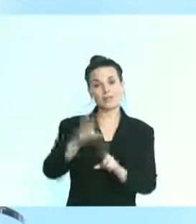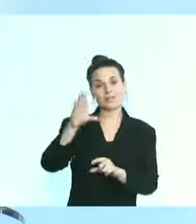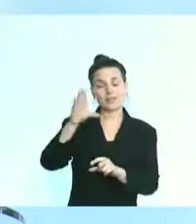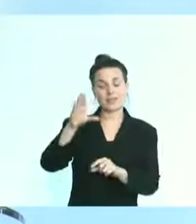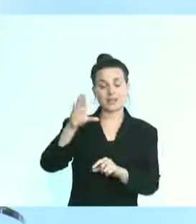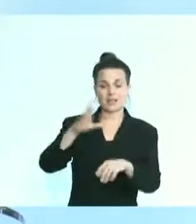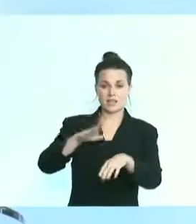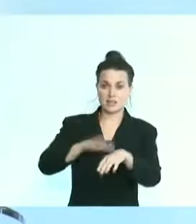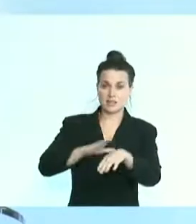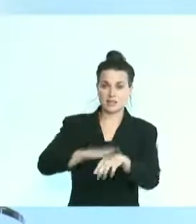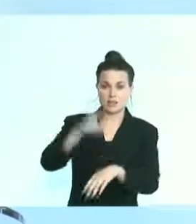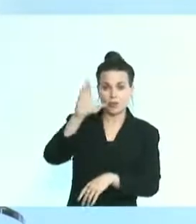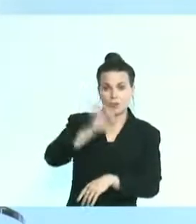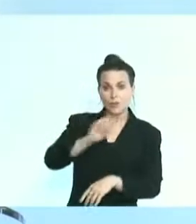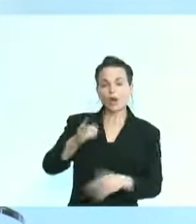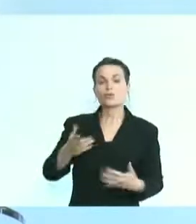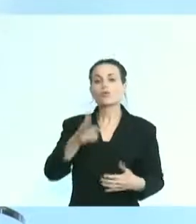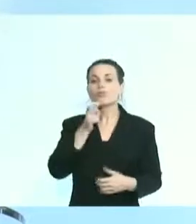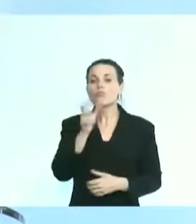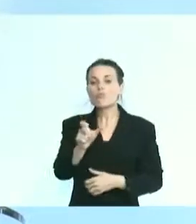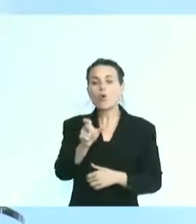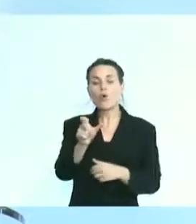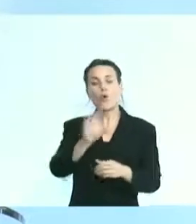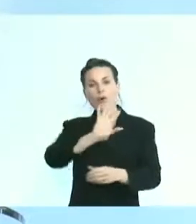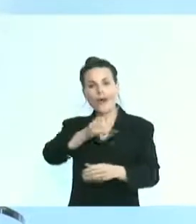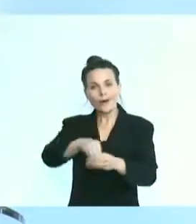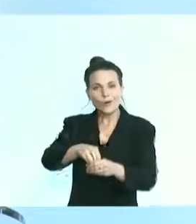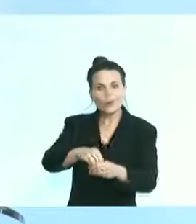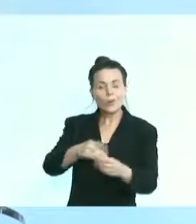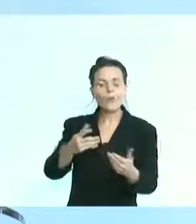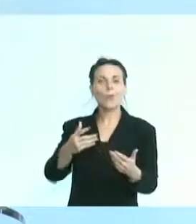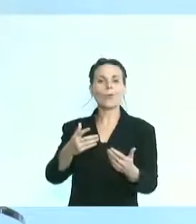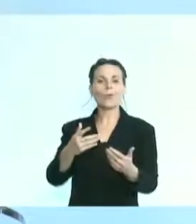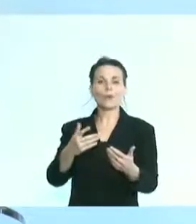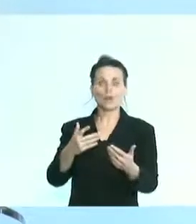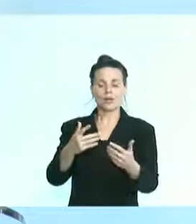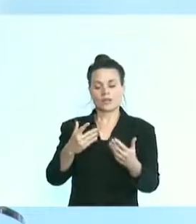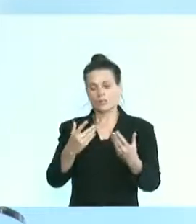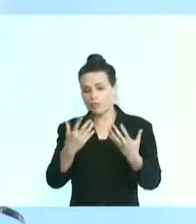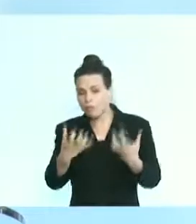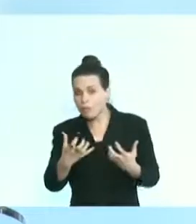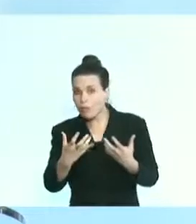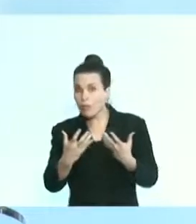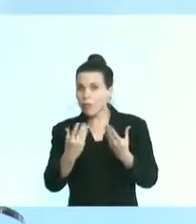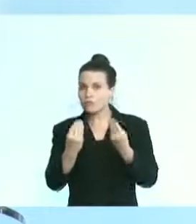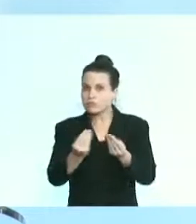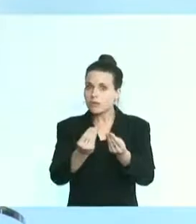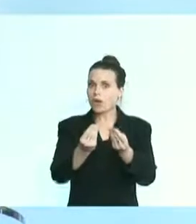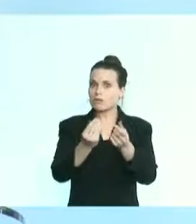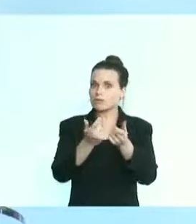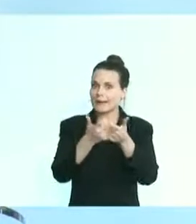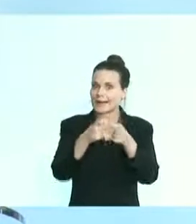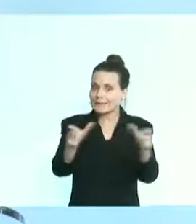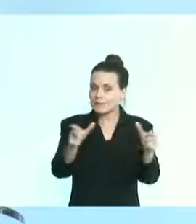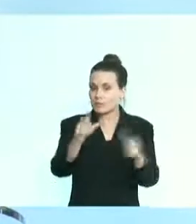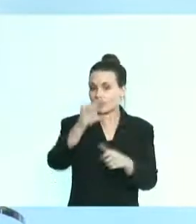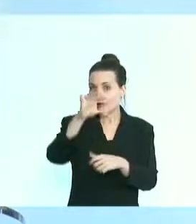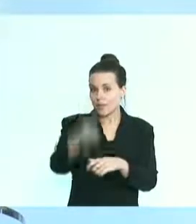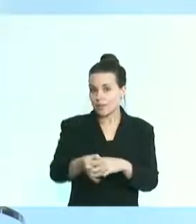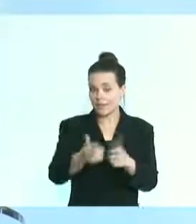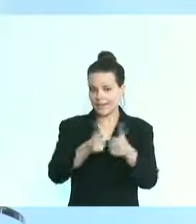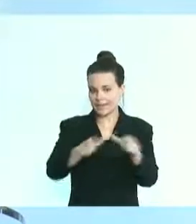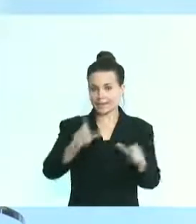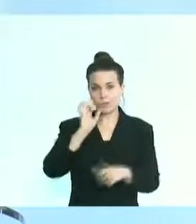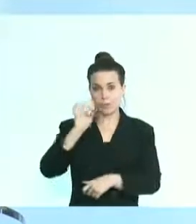alors qu'aujourd'hui on parle d'inclusion, aujourd'hui on parle de volonté de rendre accessible, la question de l'accessibilité, elle touche tout le